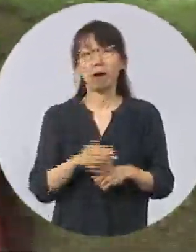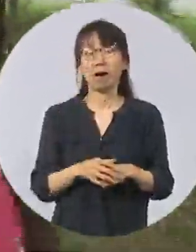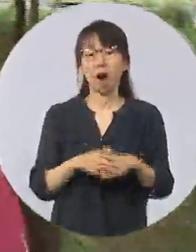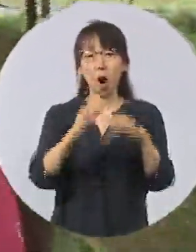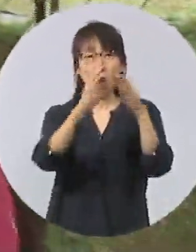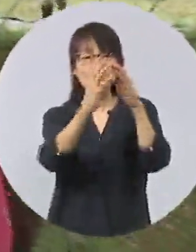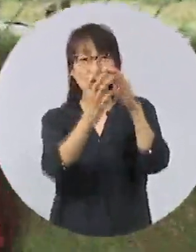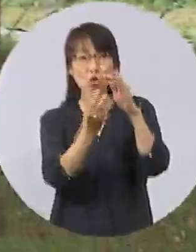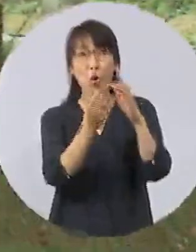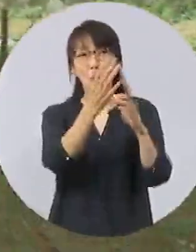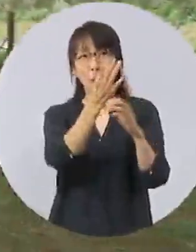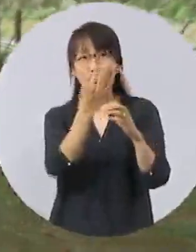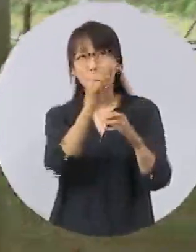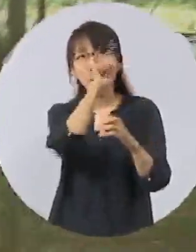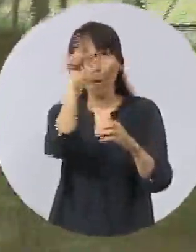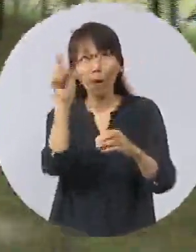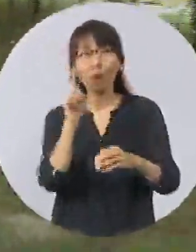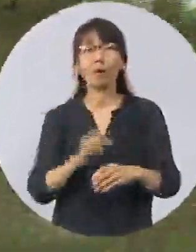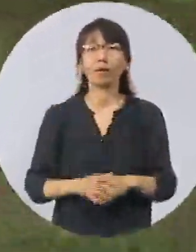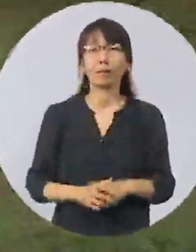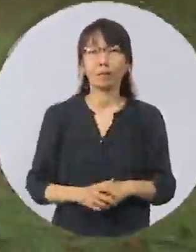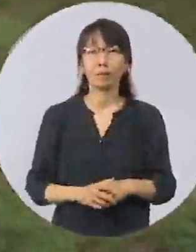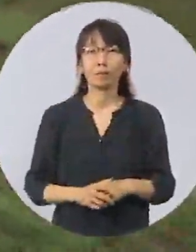ぶどうありますよ。